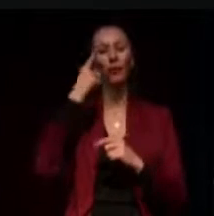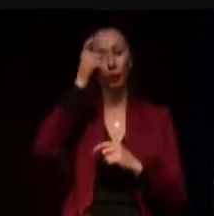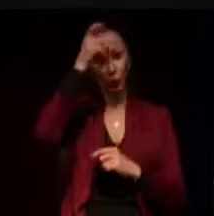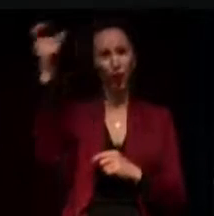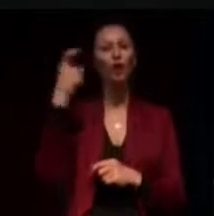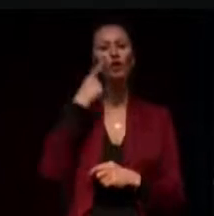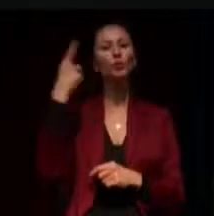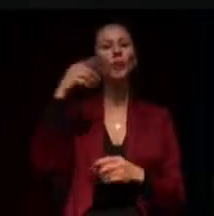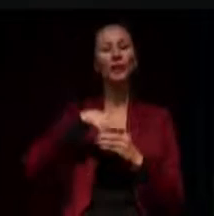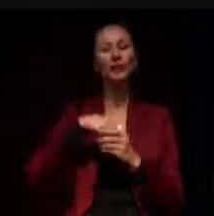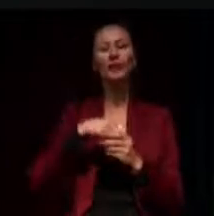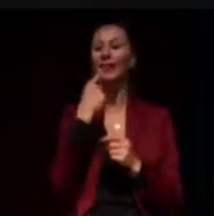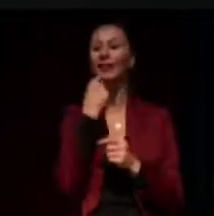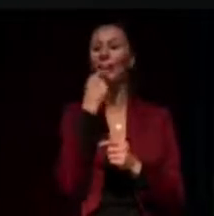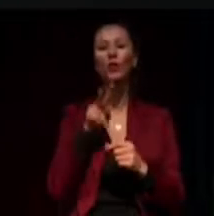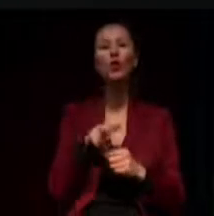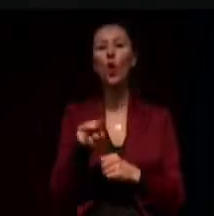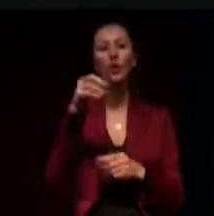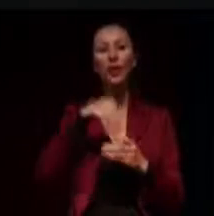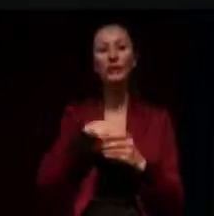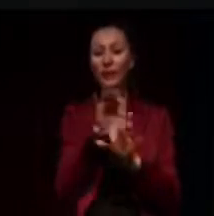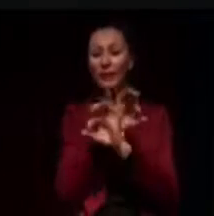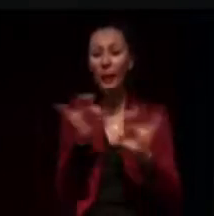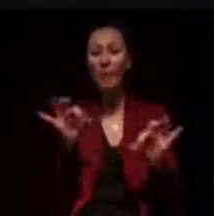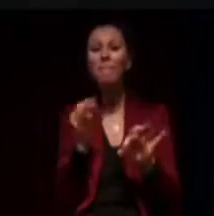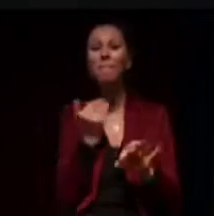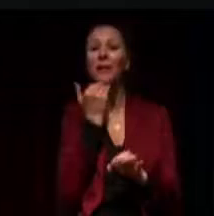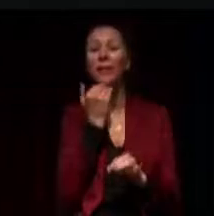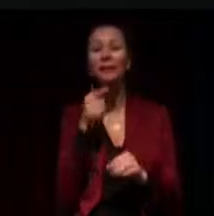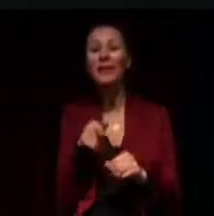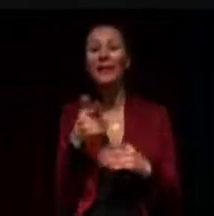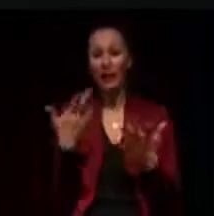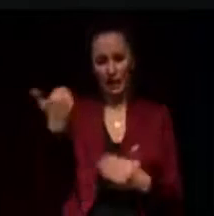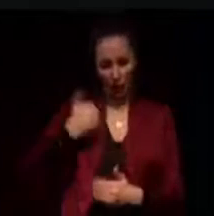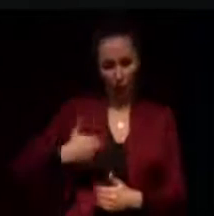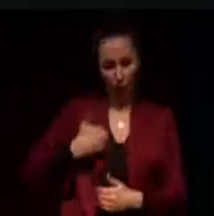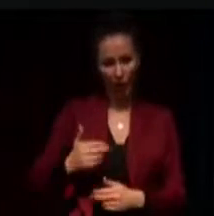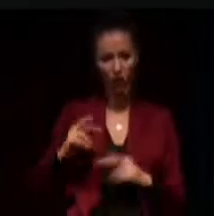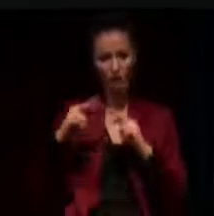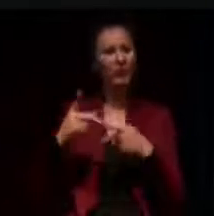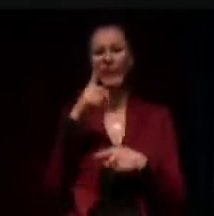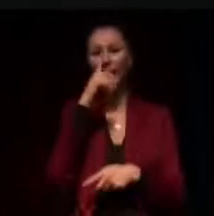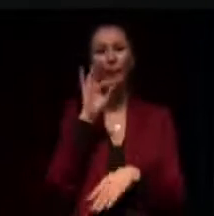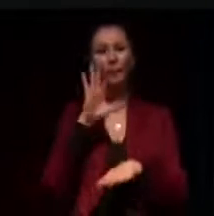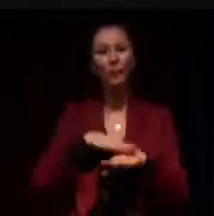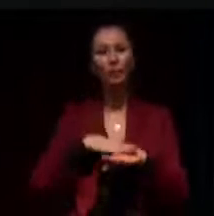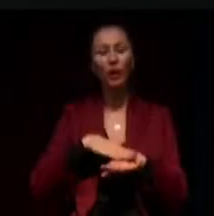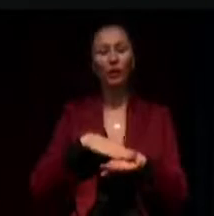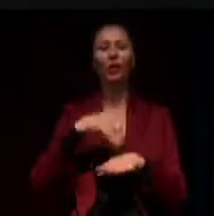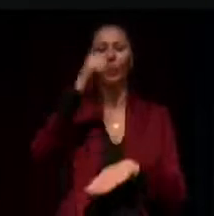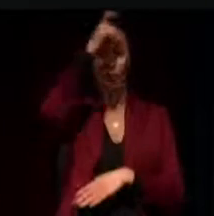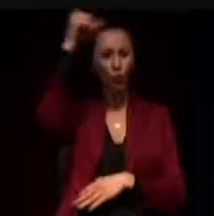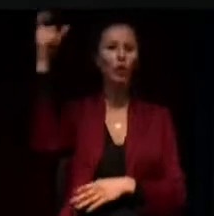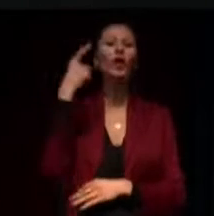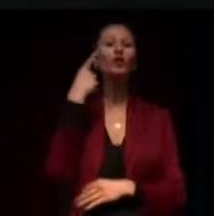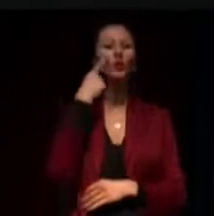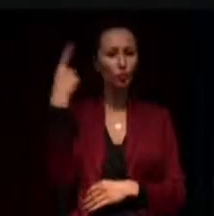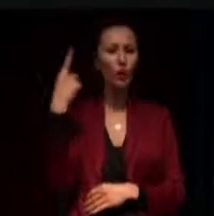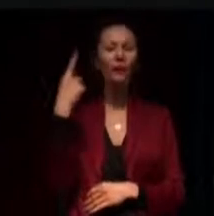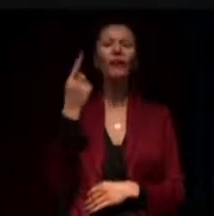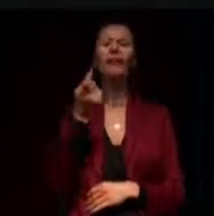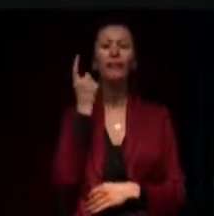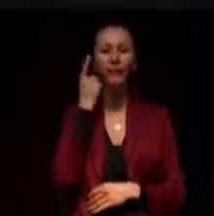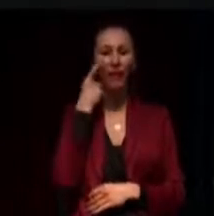hat yapım faaliyetlerini tamamlayamaması. Bakın yani kamulaştırmayı kim yapacak? Türkiye Cumhuriyeti Devlet Demir Yolları yapacak